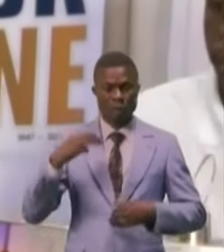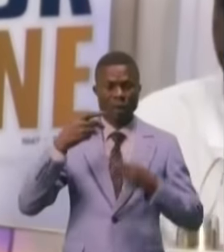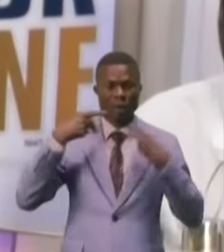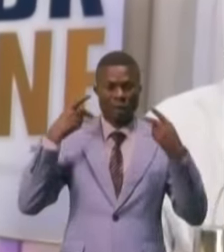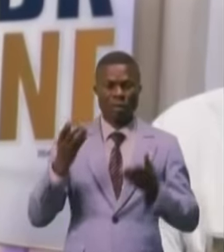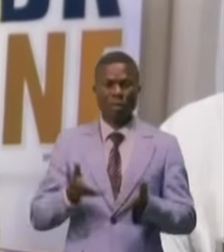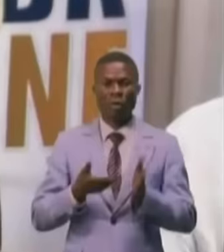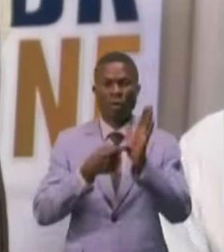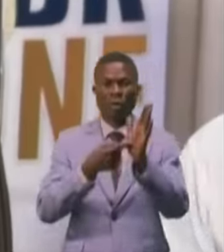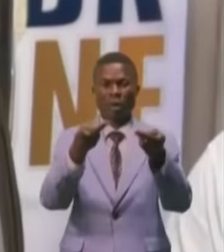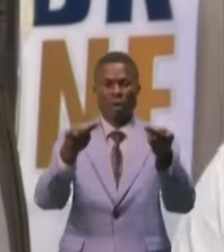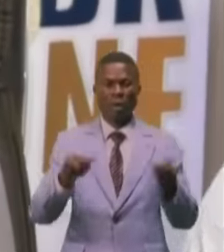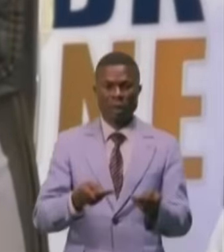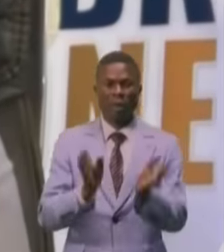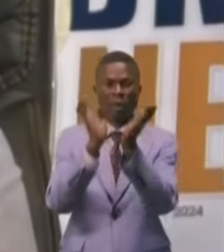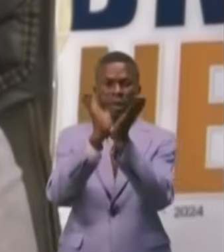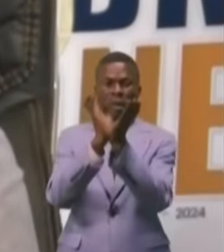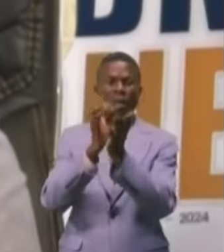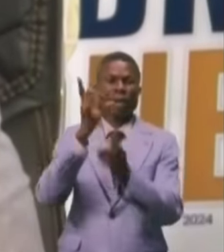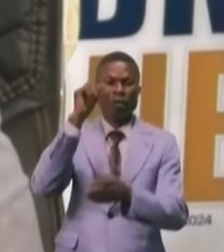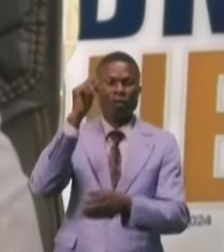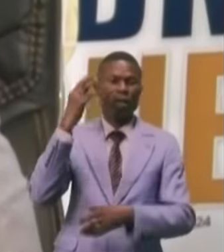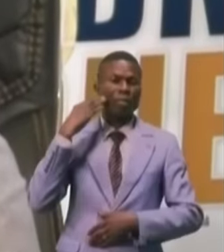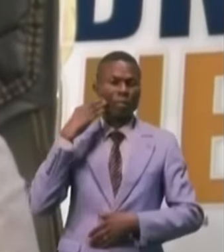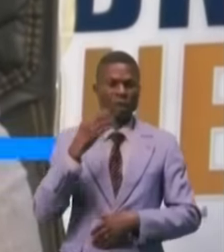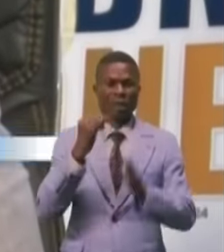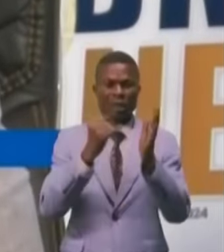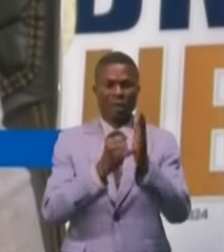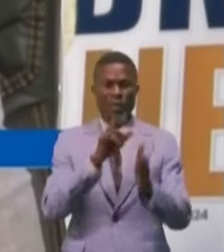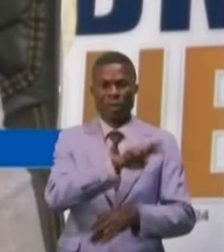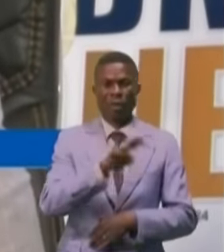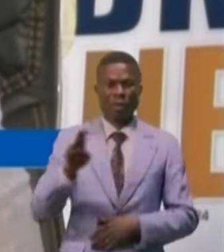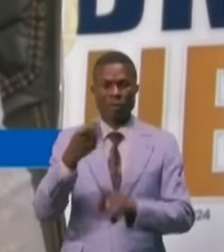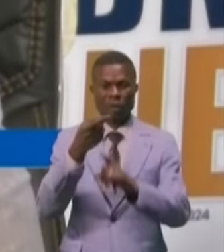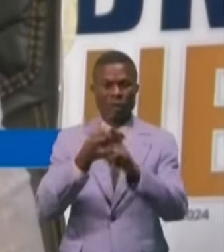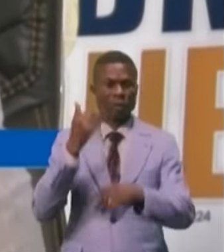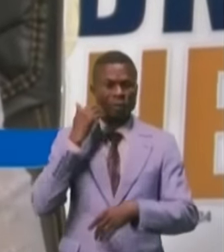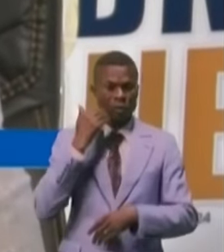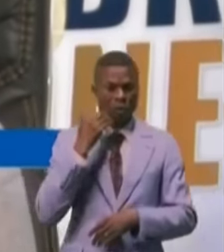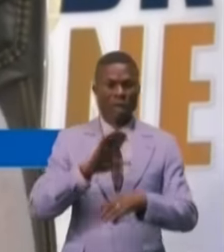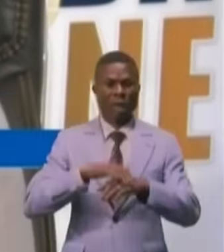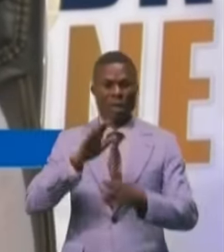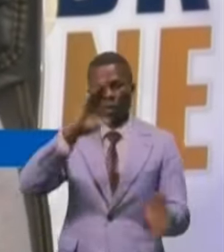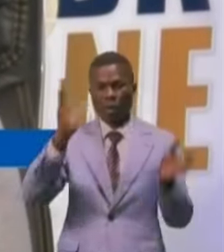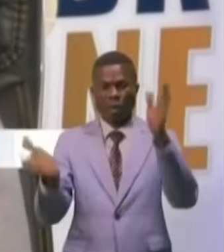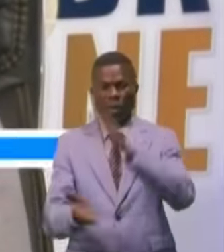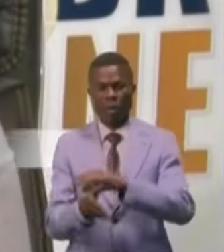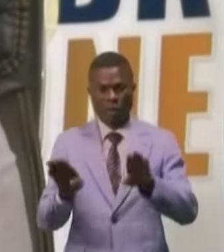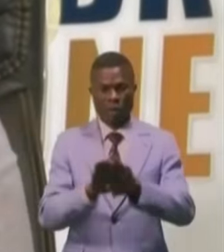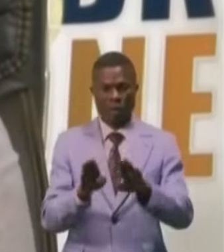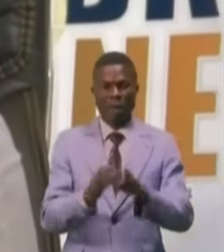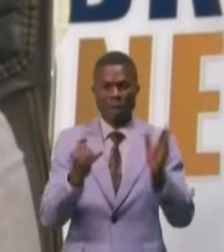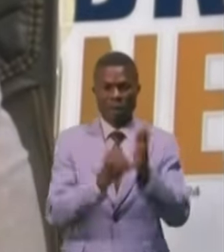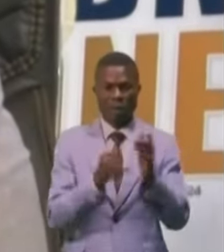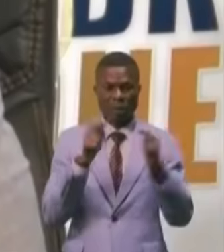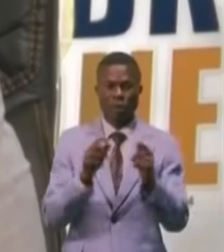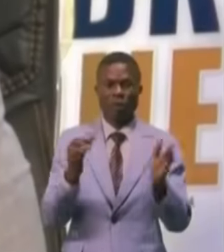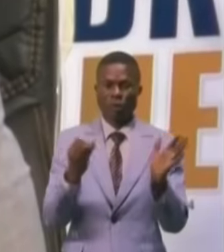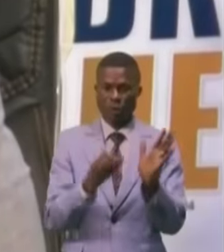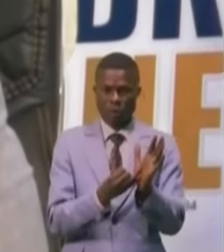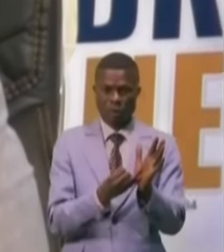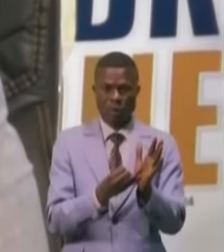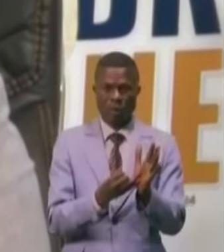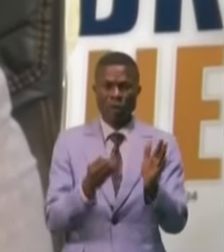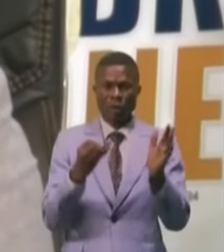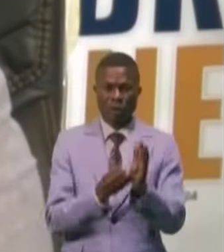exposée au stade Tata Raphaël le samedi 22 juin. S'en suivra la veillée mortuaire de la nuit du samedi et du dimanche, le